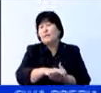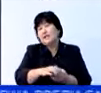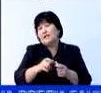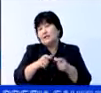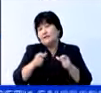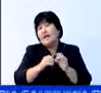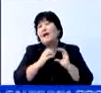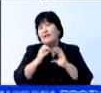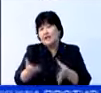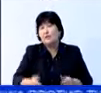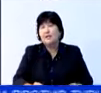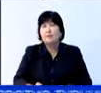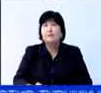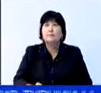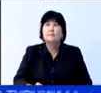транспорта.